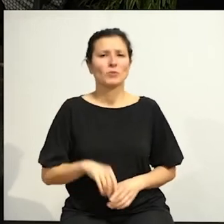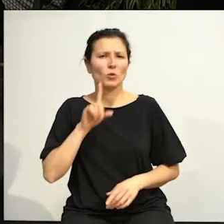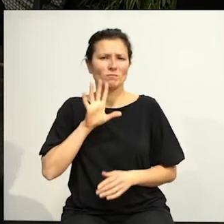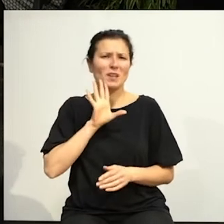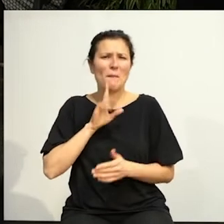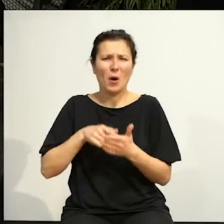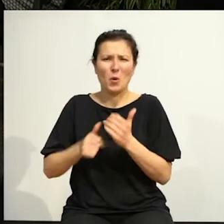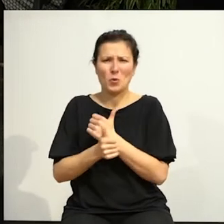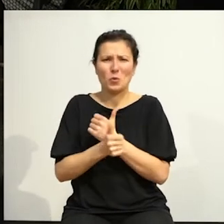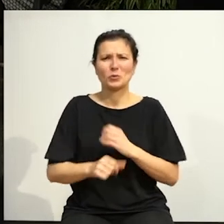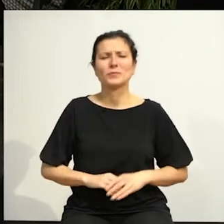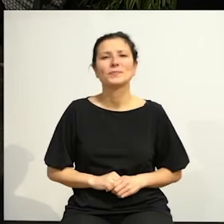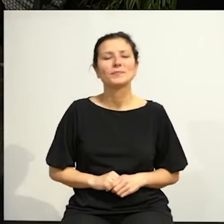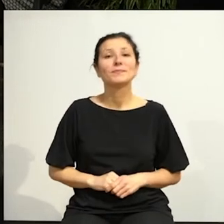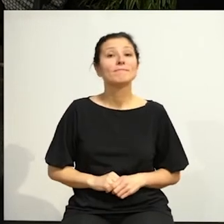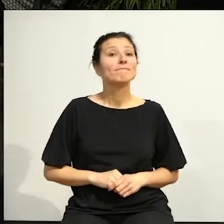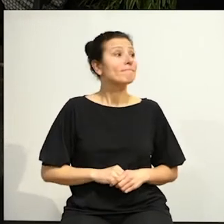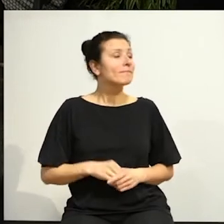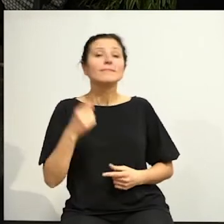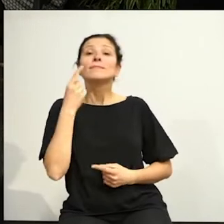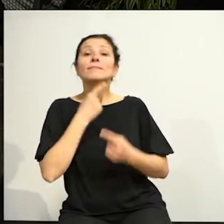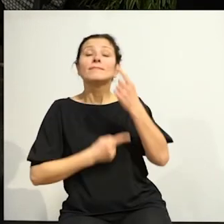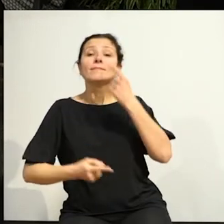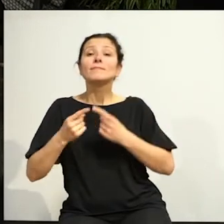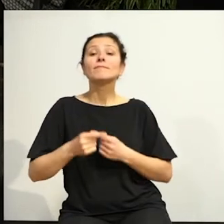Ja myślę, że Norwid